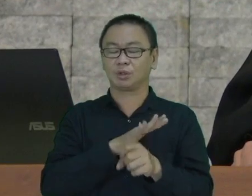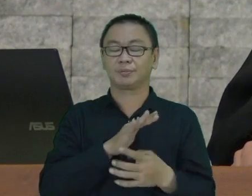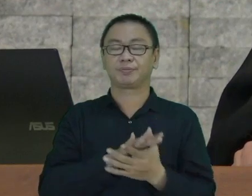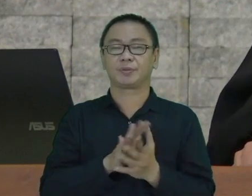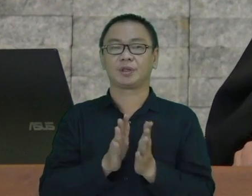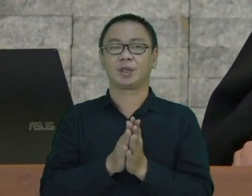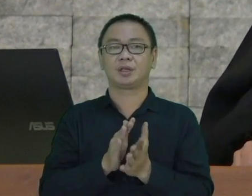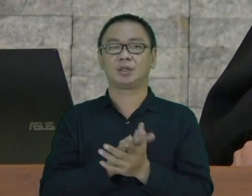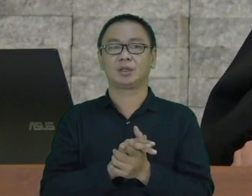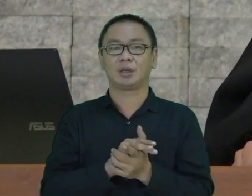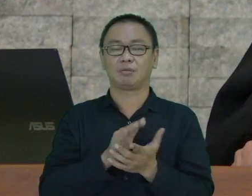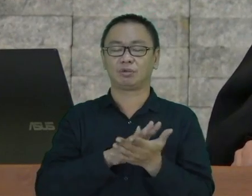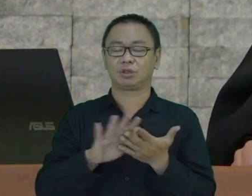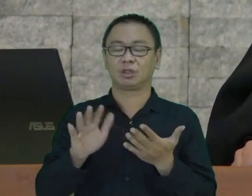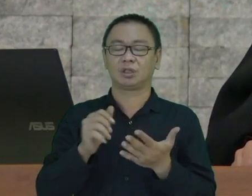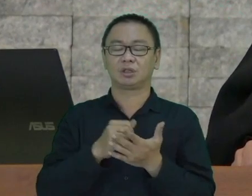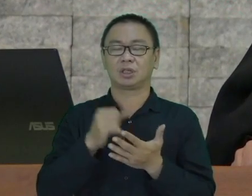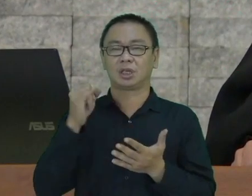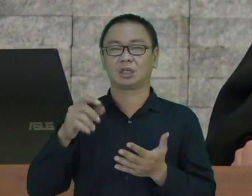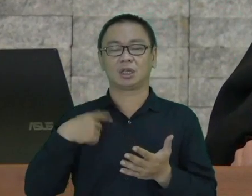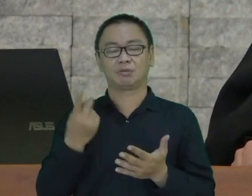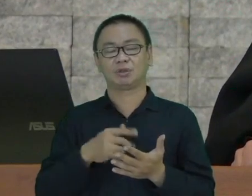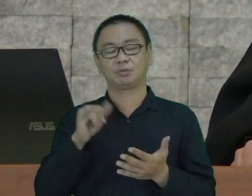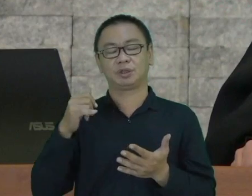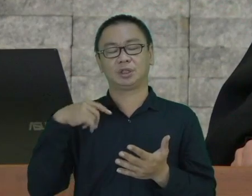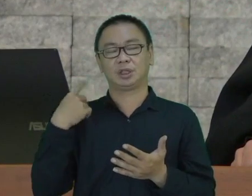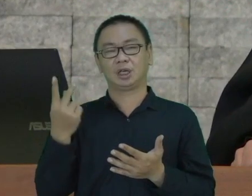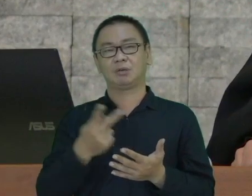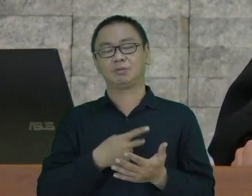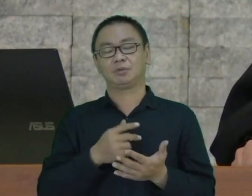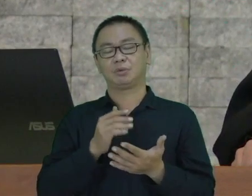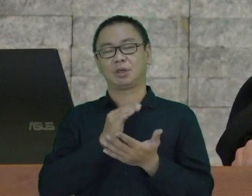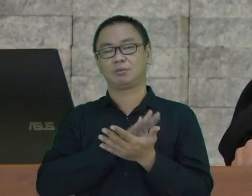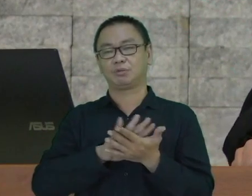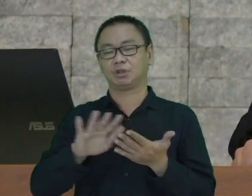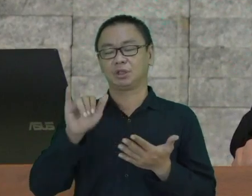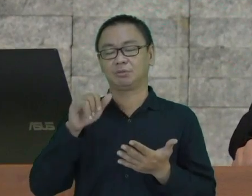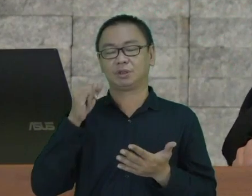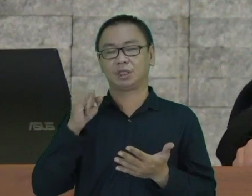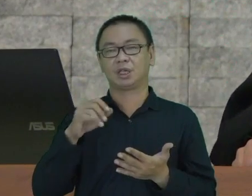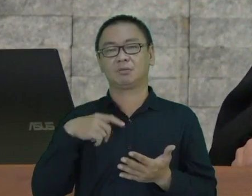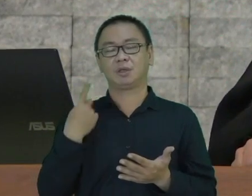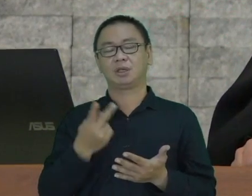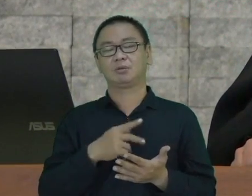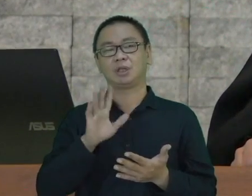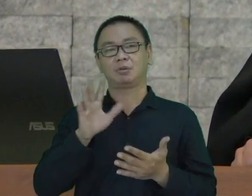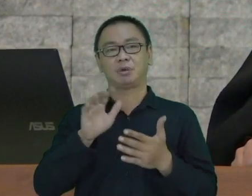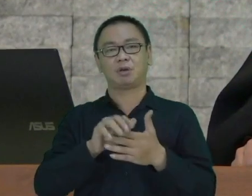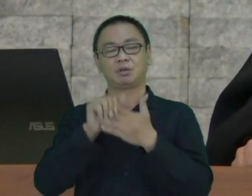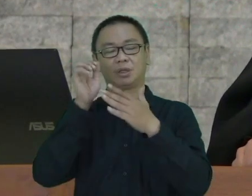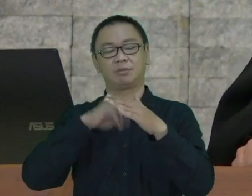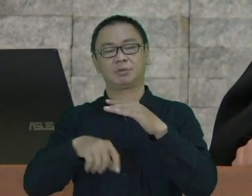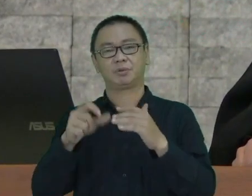dan ampunilah kami akan kesalahan kami seperti kami juga mengampuni orang yang bersalah kepada kami. Dan janganlah membawa kami ke